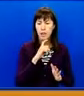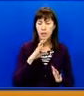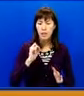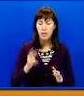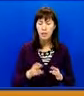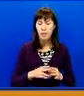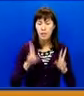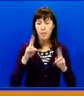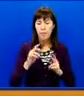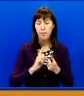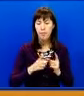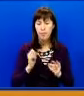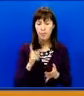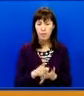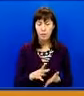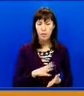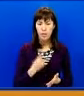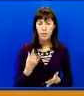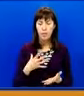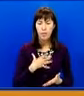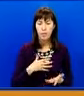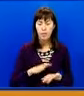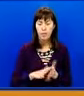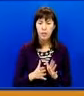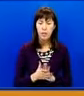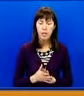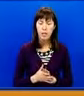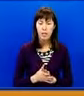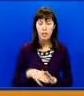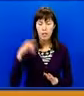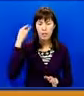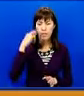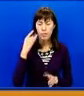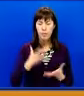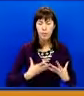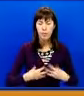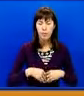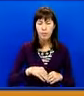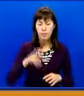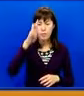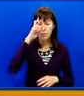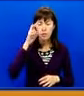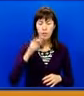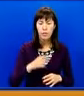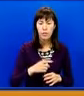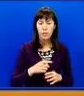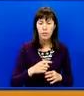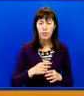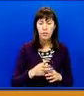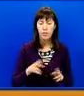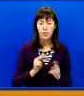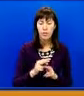социальной, правовой реформами должны стать одним из важных приоритетов в дальнейшем развитии казахстанского общества и государства, убежден главный